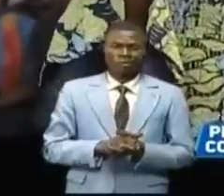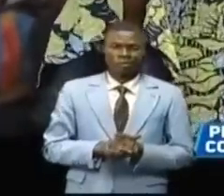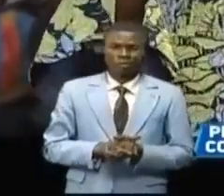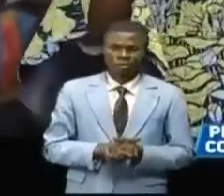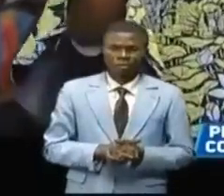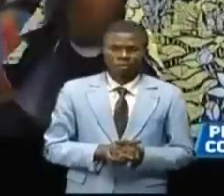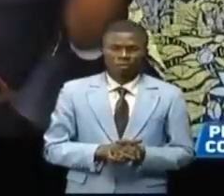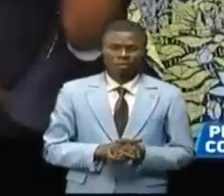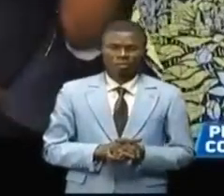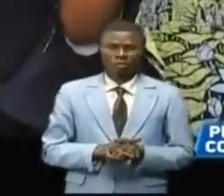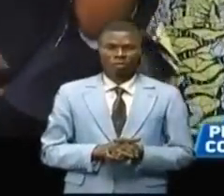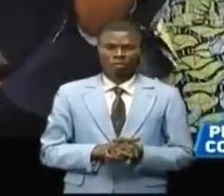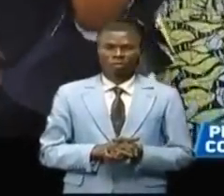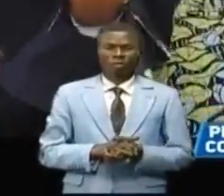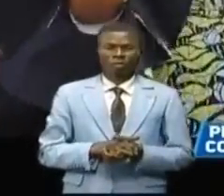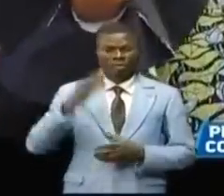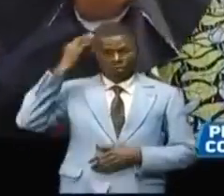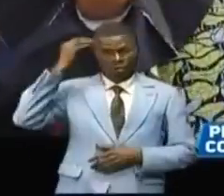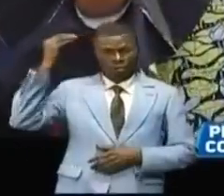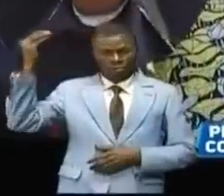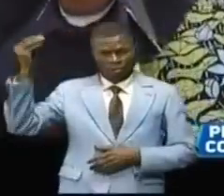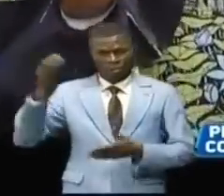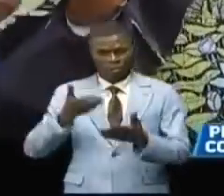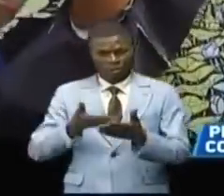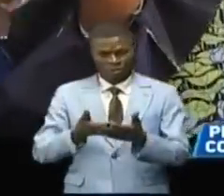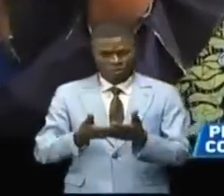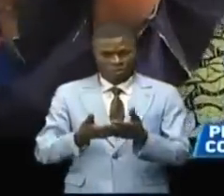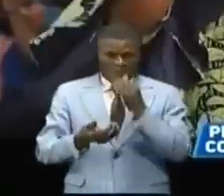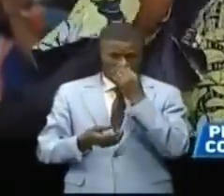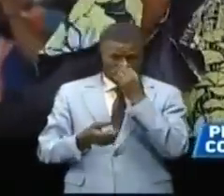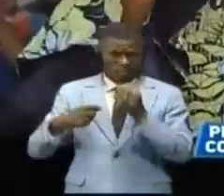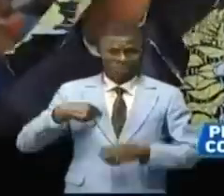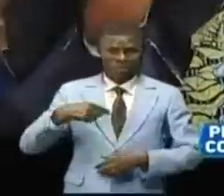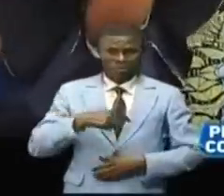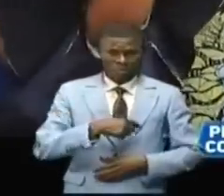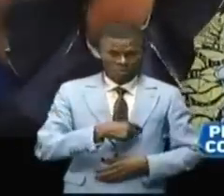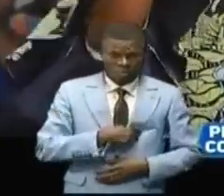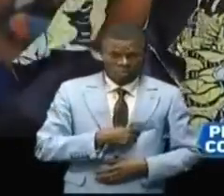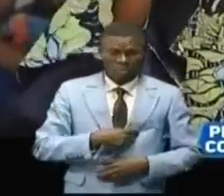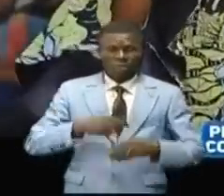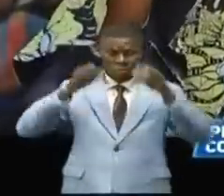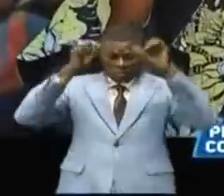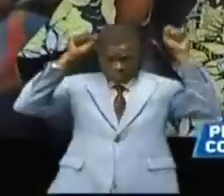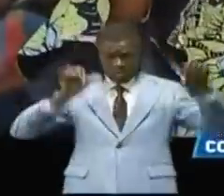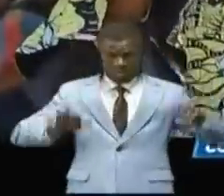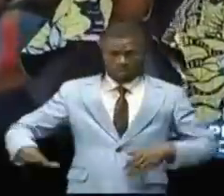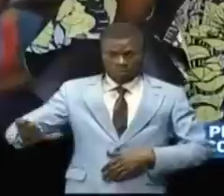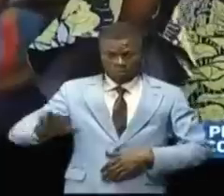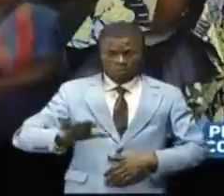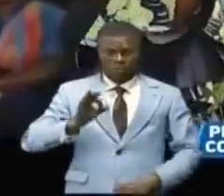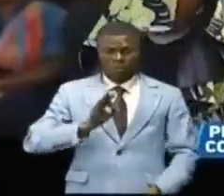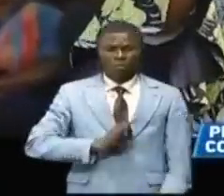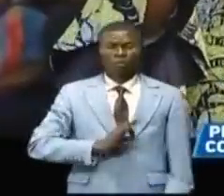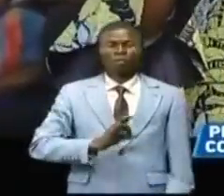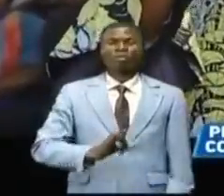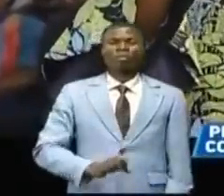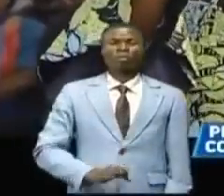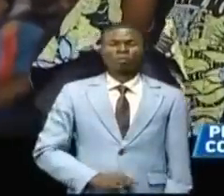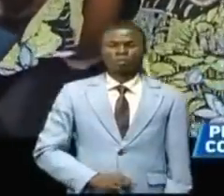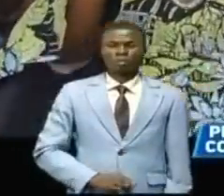PEDEL 145 territoires et un programme Oyo Mokonzi Amboka Félix-Antoine